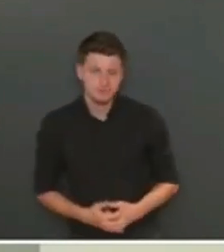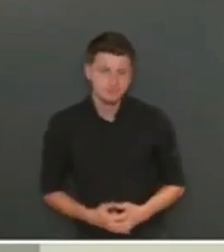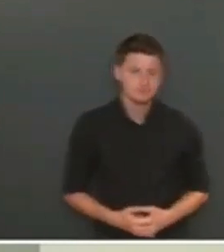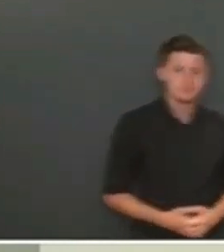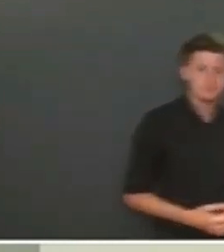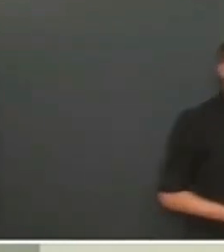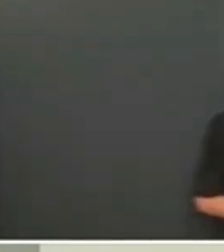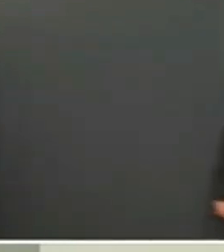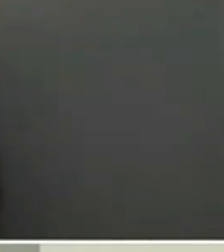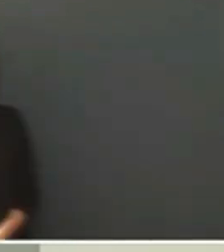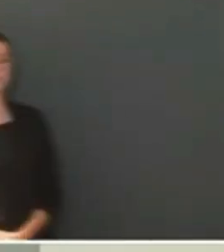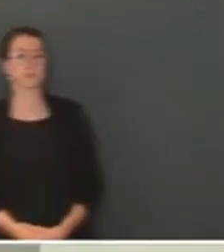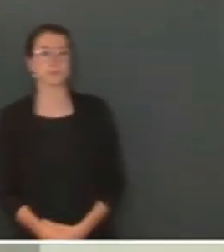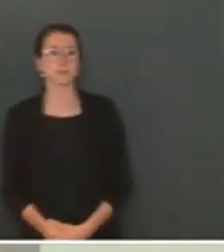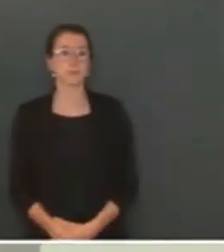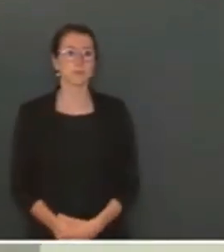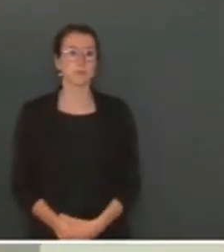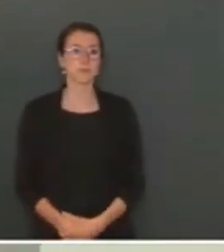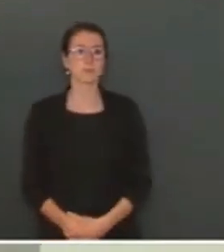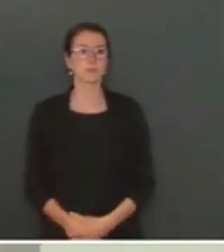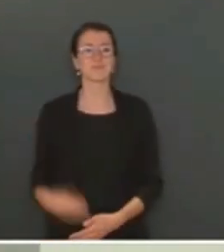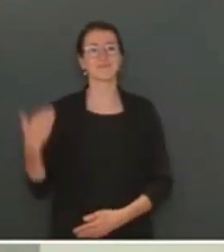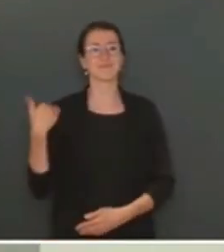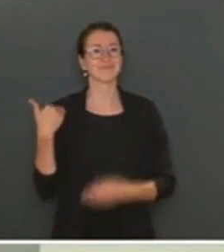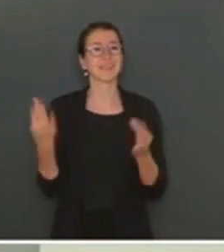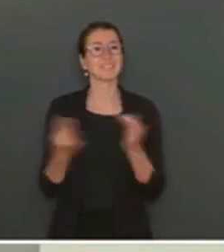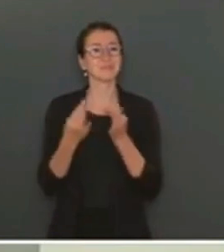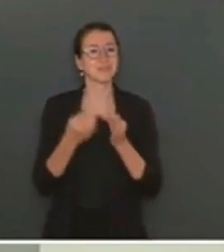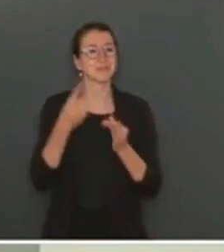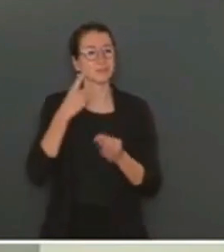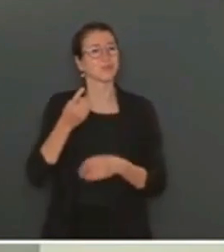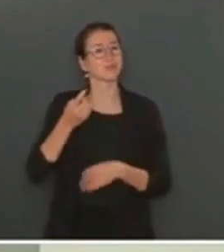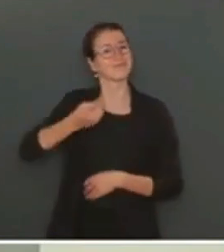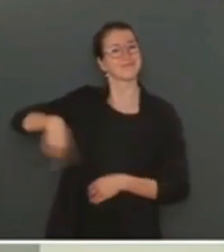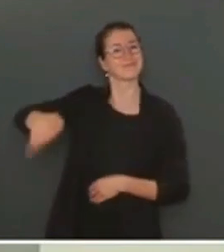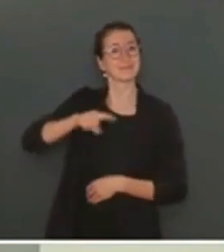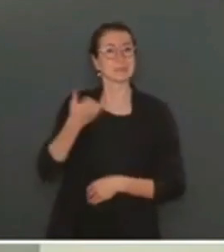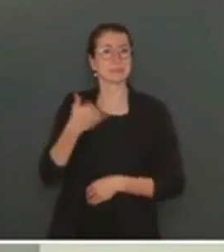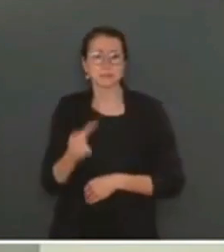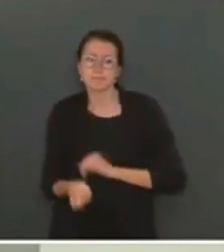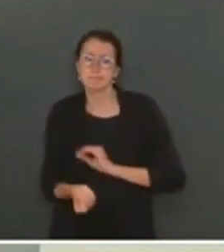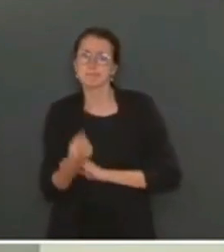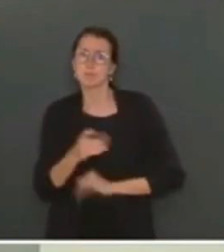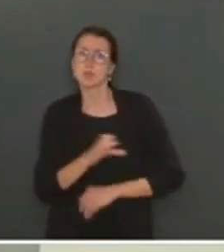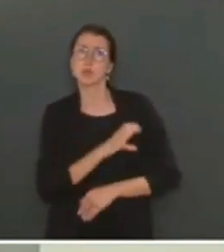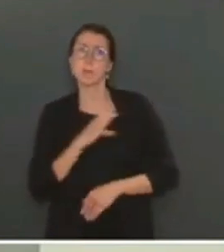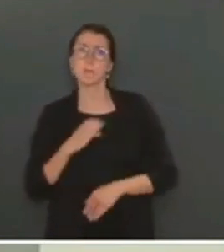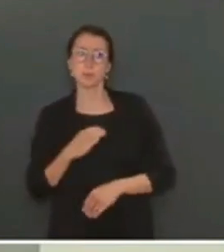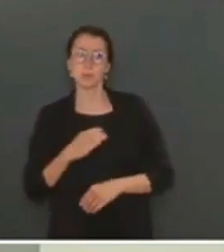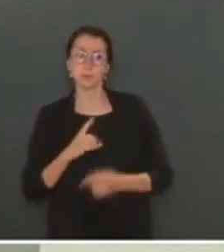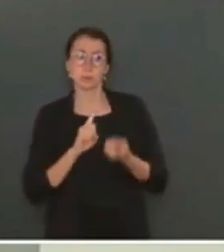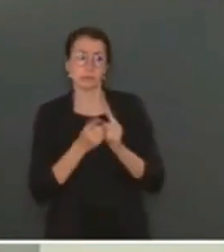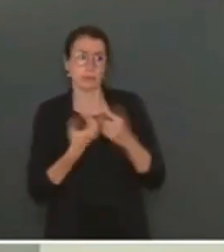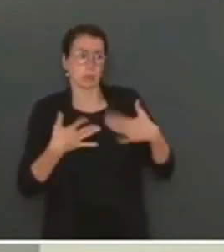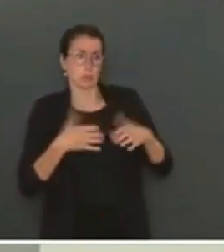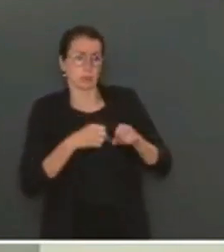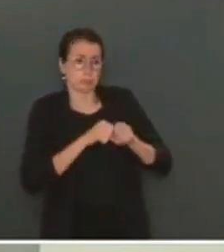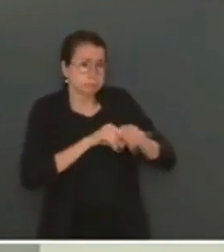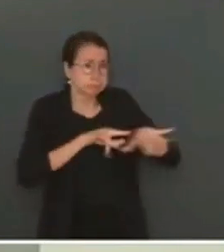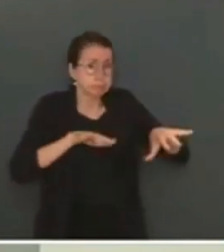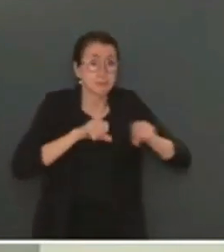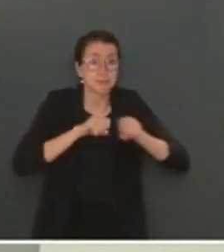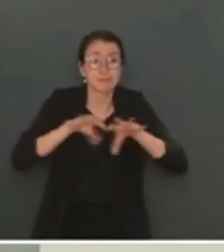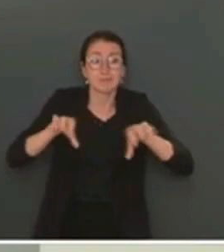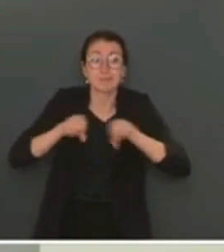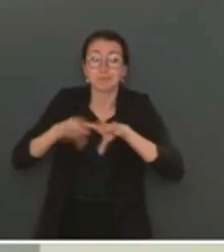contamination seraient constatés, un passage à un code de couleur orange sera alors décidé par les ministres de l'éducation. Ce